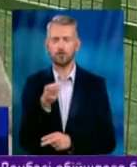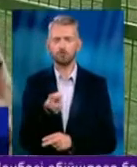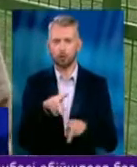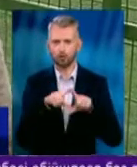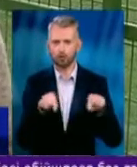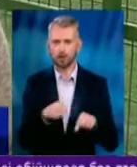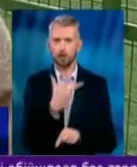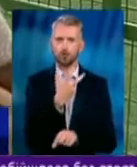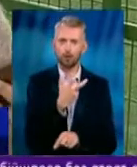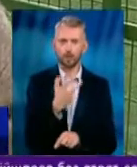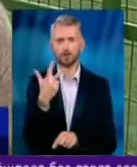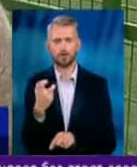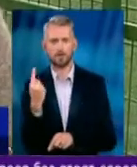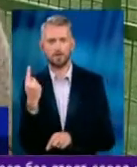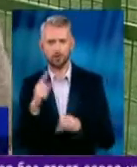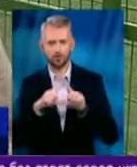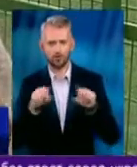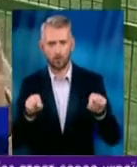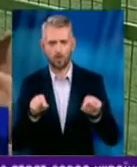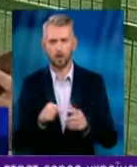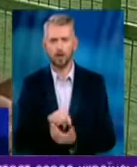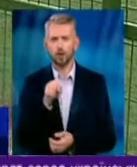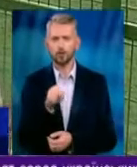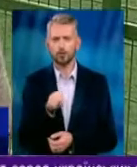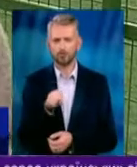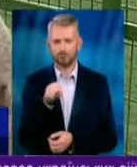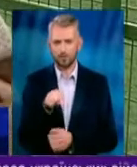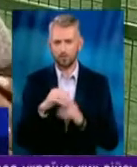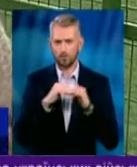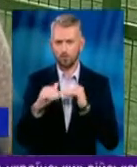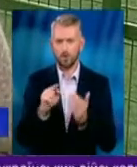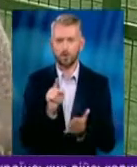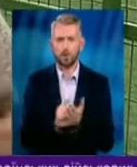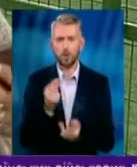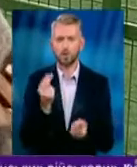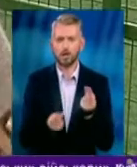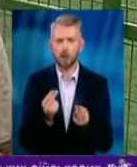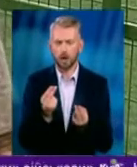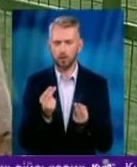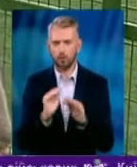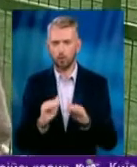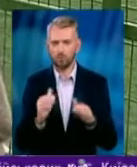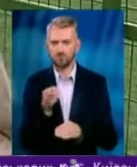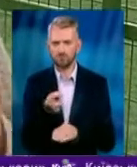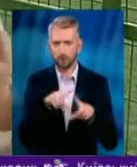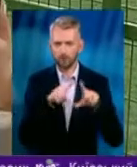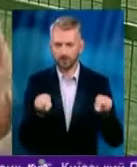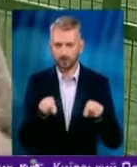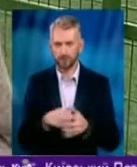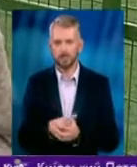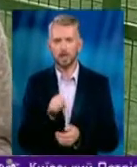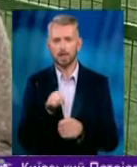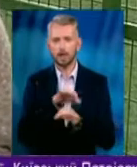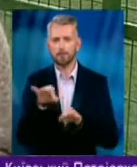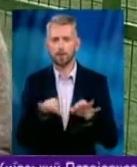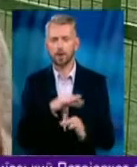для 300-ї і 301-ї школи. Тобто тут, на цьому полі, мають грати учні аж 2 шкіл. Цей